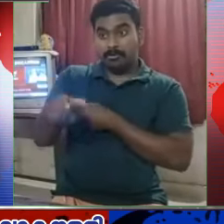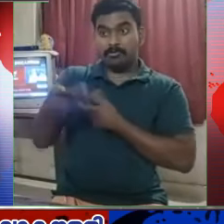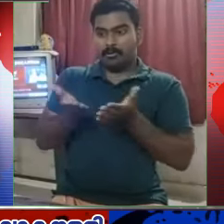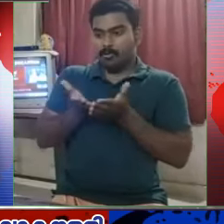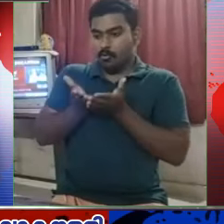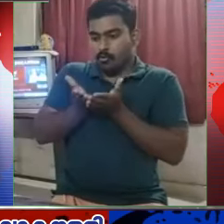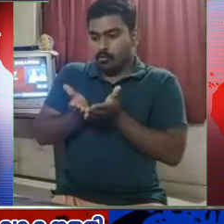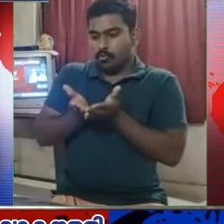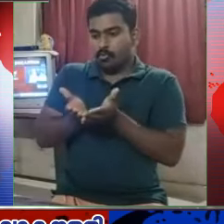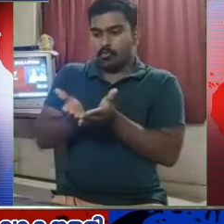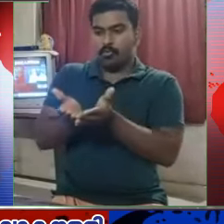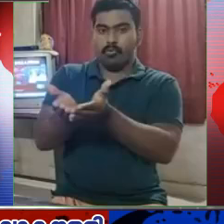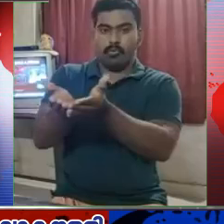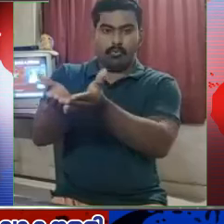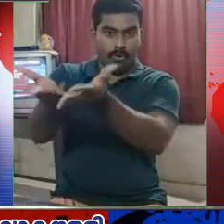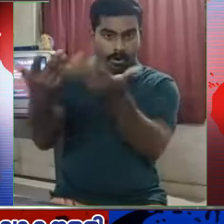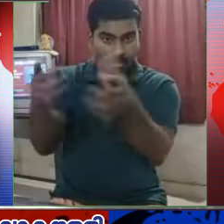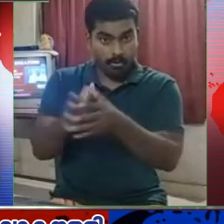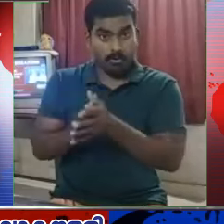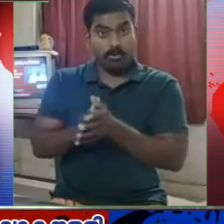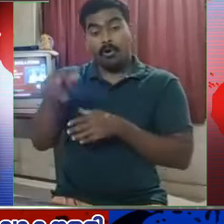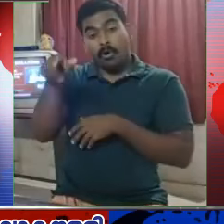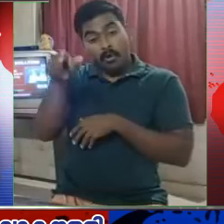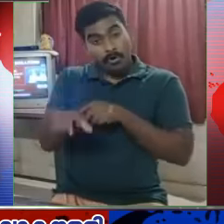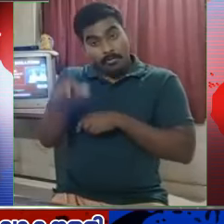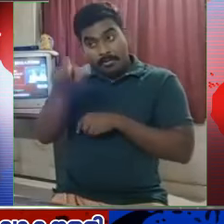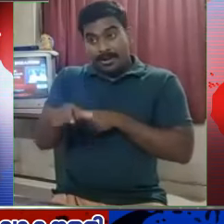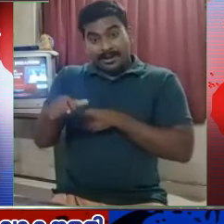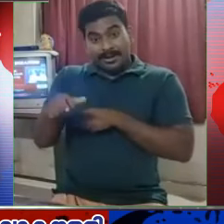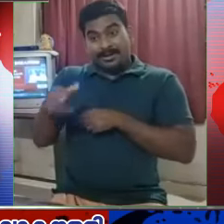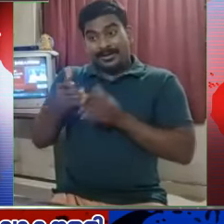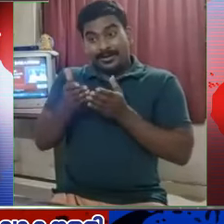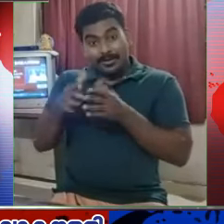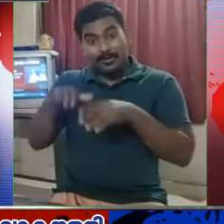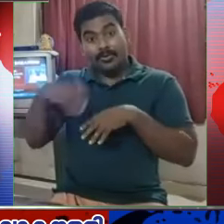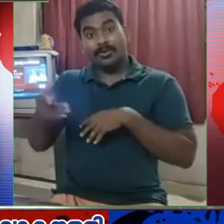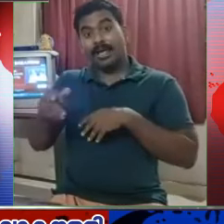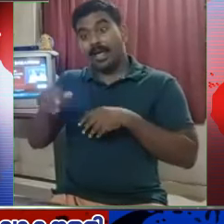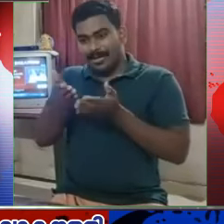അന്വേഷിക്കുകയുണ്ടായി. ഇവർക്ക് ആവശ്യമായ മരുന്ന് ലഭ്യമാക്കാൻ